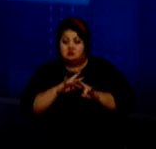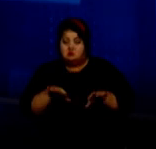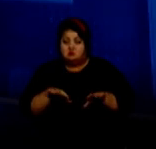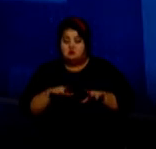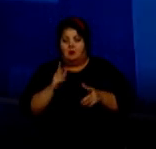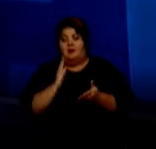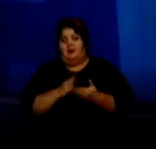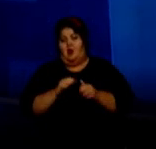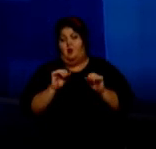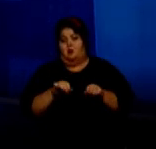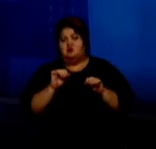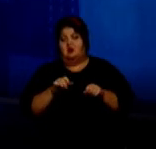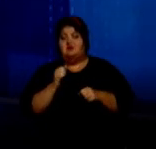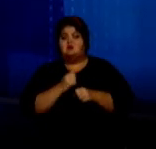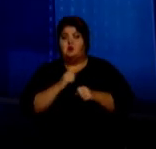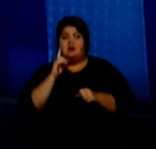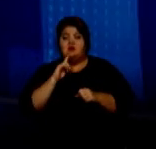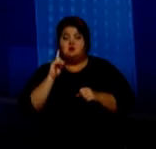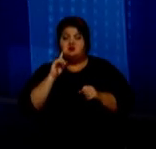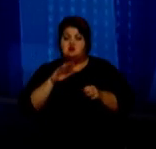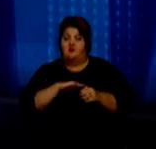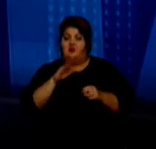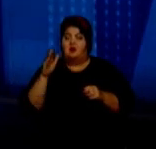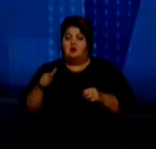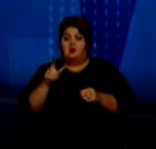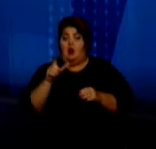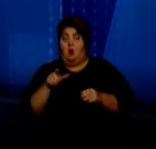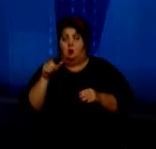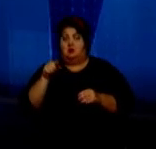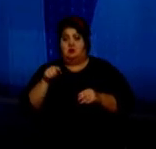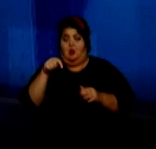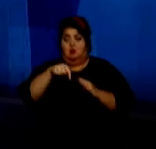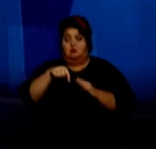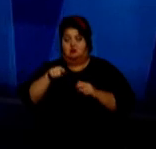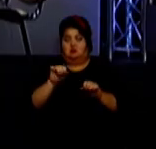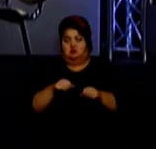всі можливості, щоб зробити тимчасове накриття і люди, щоб там працювали.